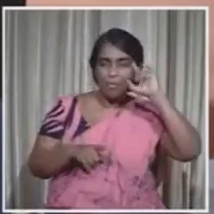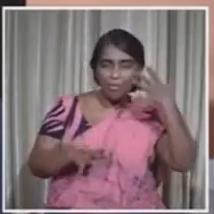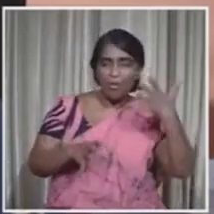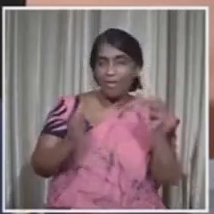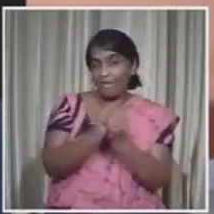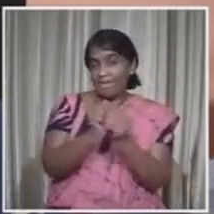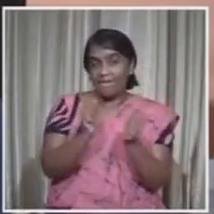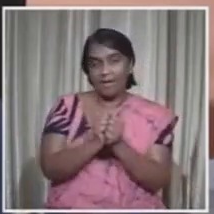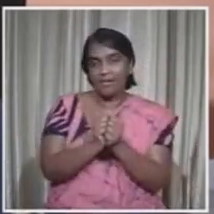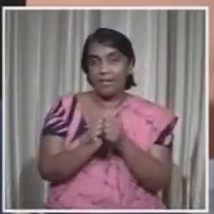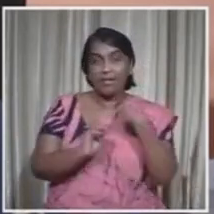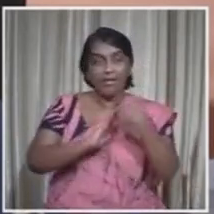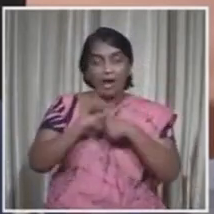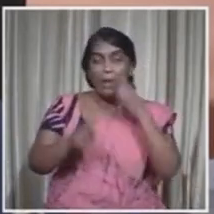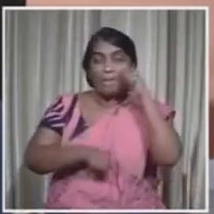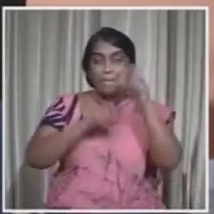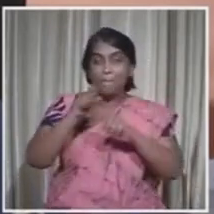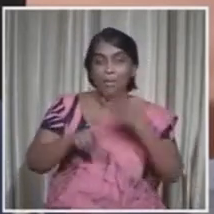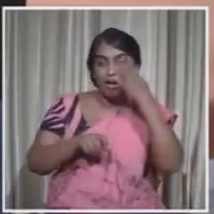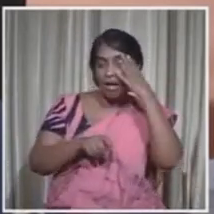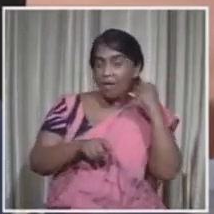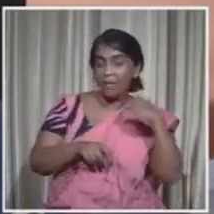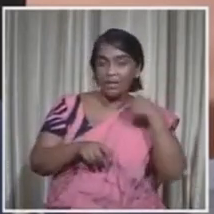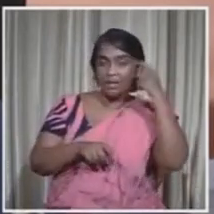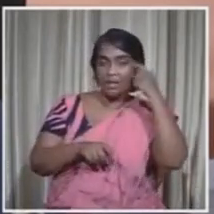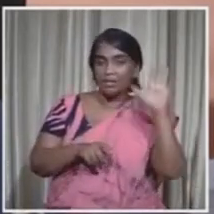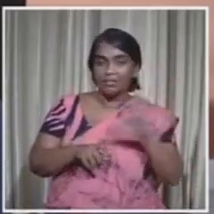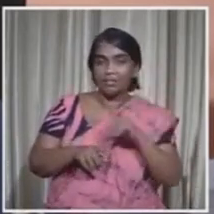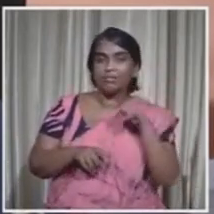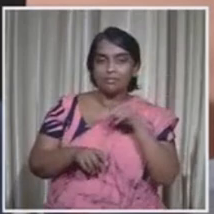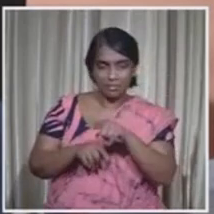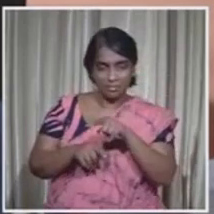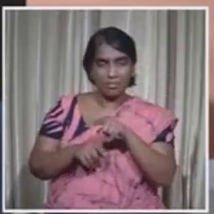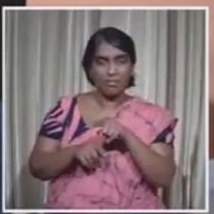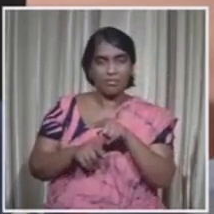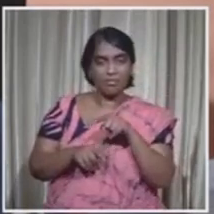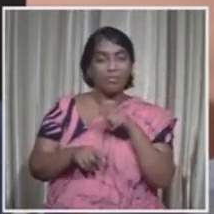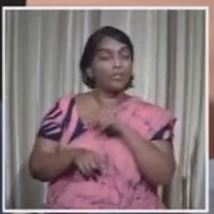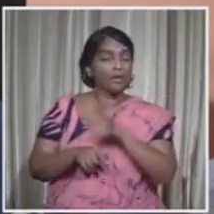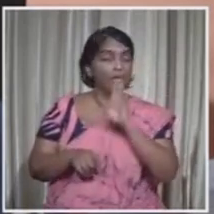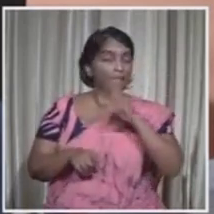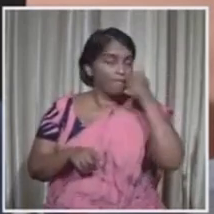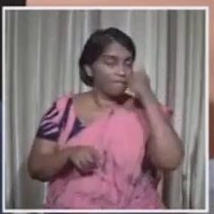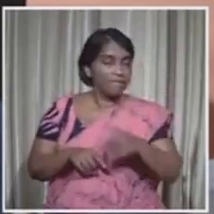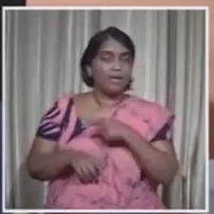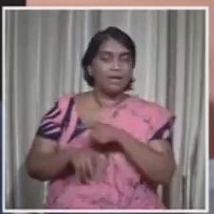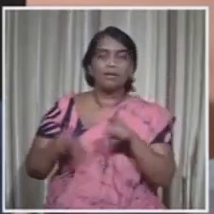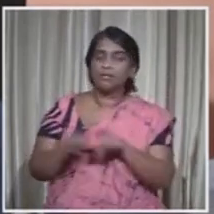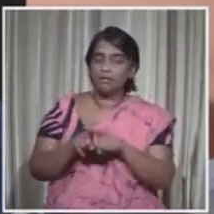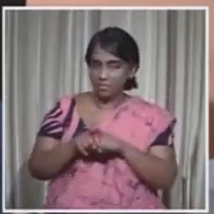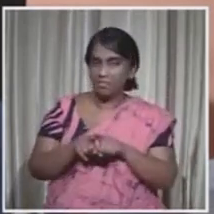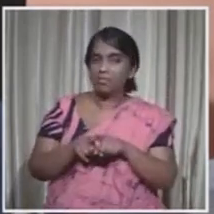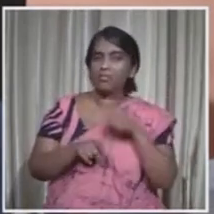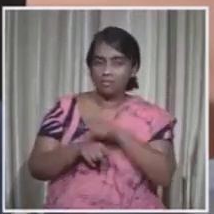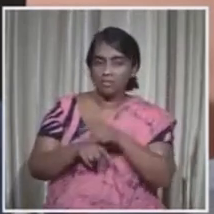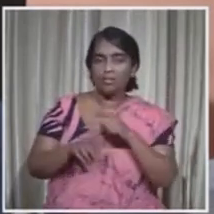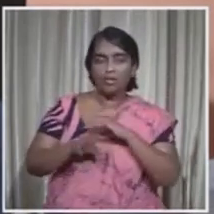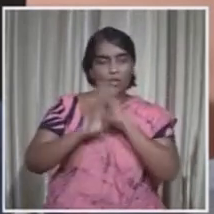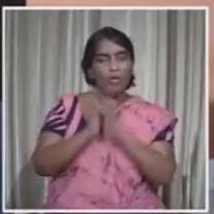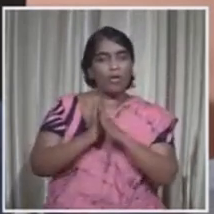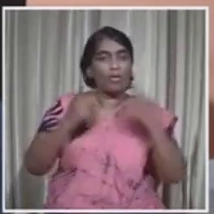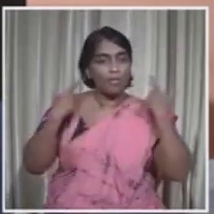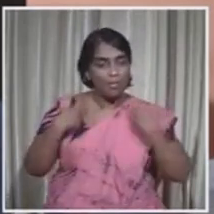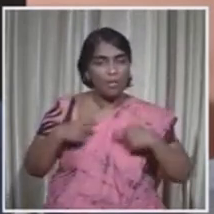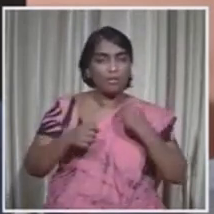වරලා මේ රටේ මිනිස්සු මේක අමතක කරා කියලා හිතන්න බෑ. This is a crisis. මේ රටේ ජනතාව ගෝඨාභය රාජපක්ෂ ප්‍රමුඛ සියලු රාජපක්ෂලාට